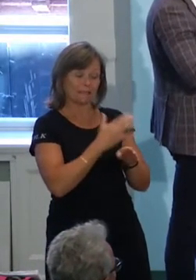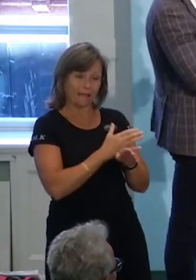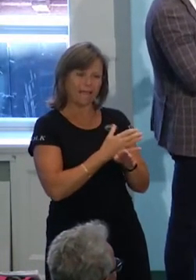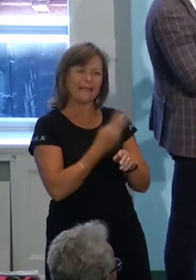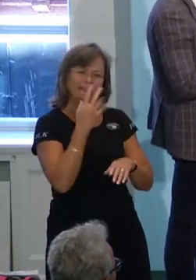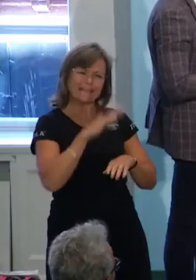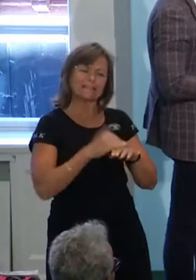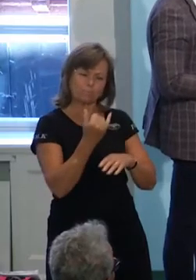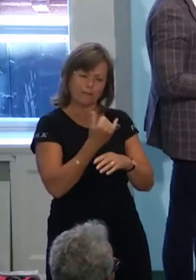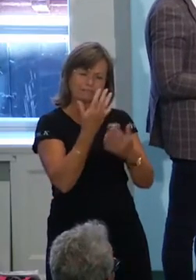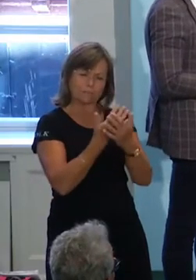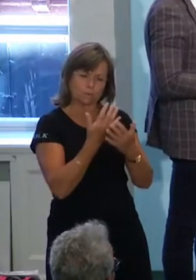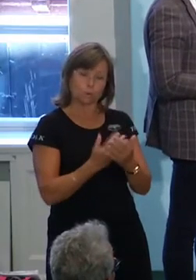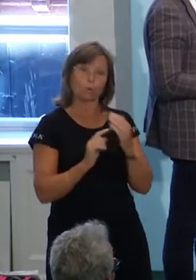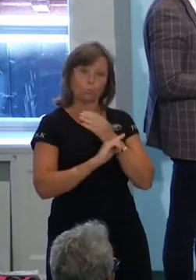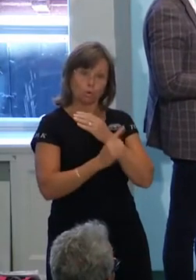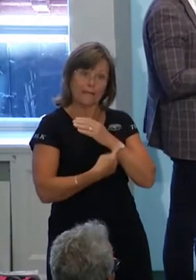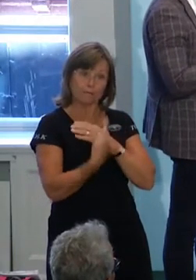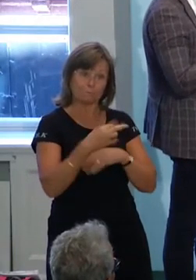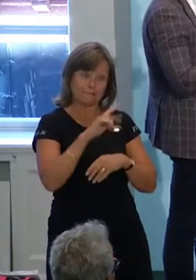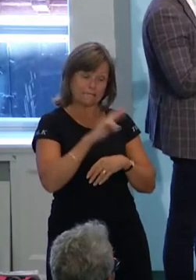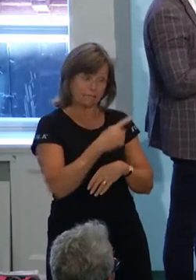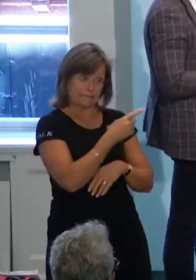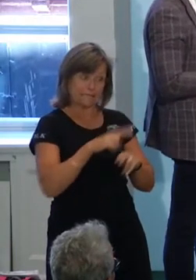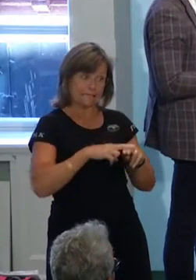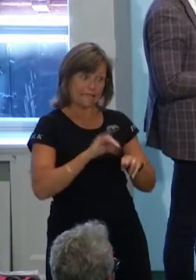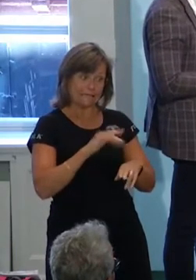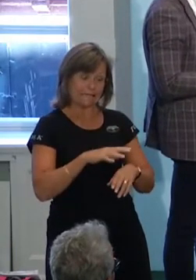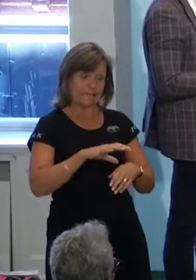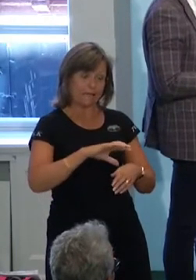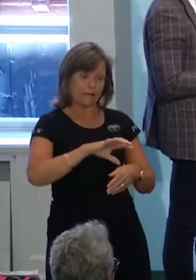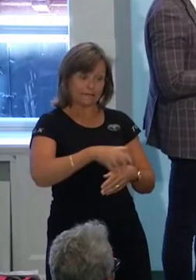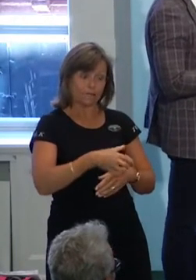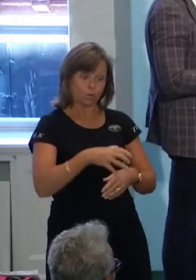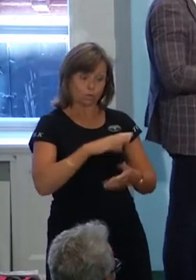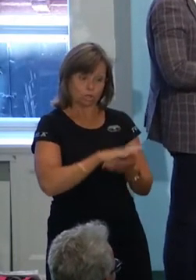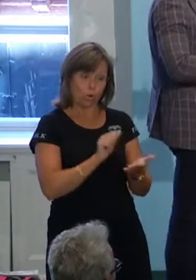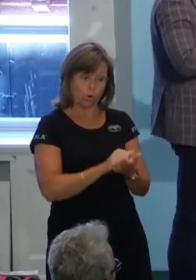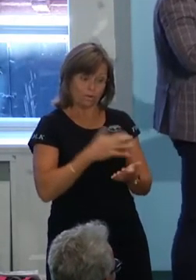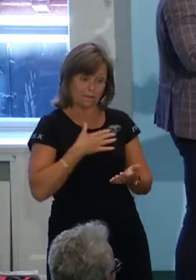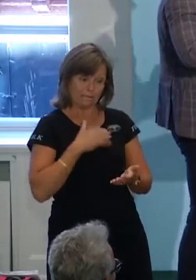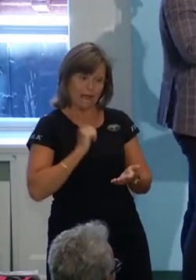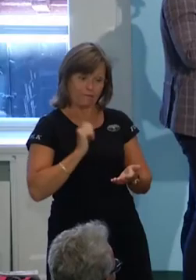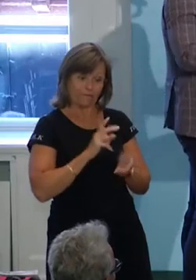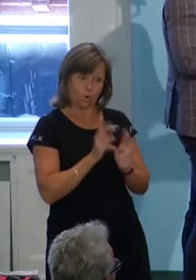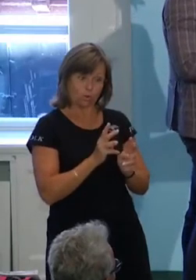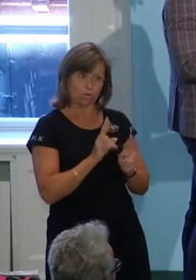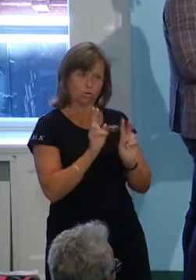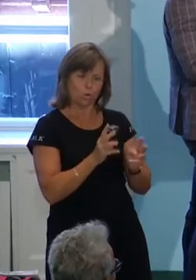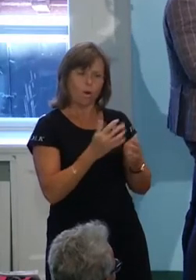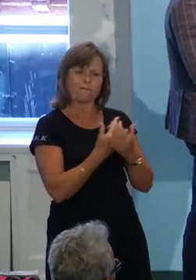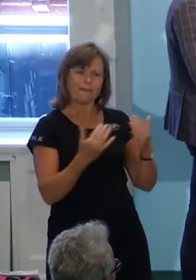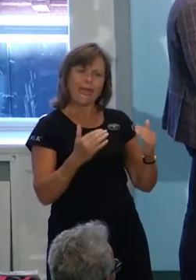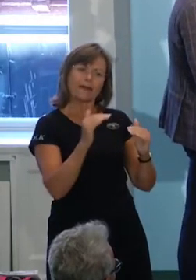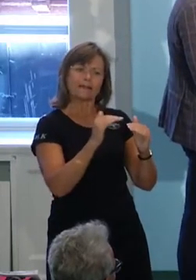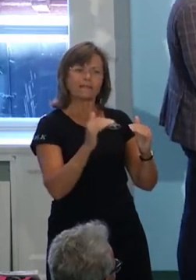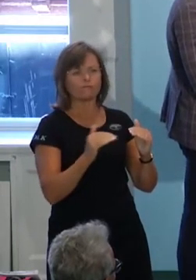titta på just infrastrukturmodellen som ett exempel. Känner ni i Region Skåne att det är någonting som ni skulle vilja också använda de flernivå